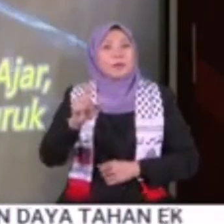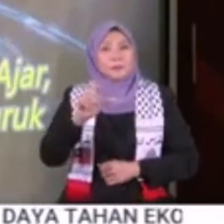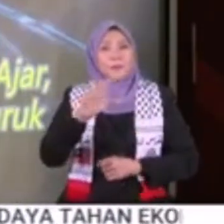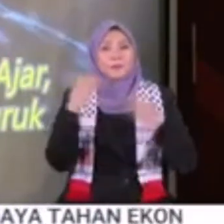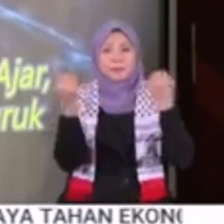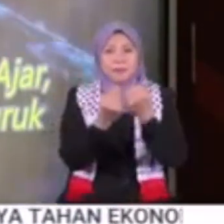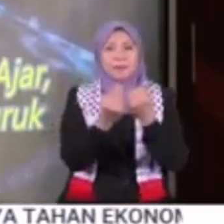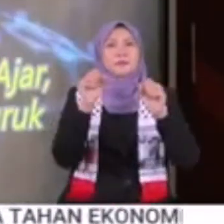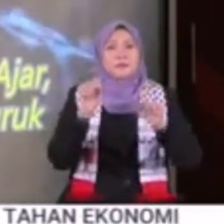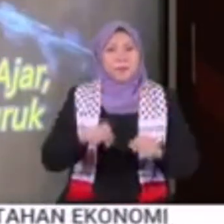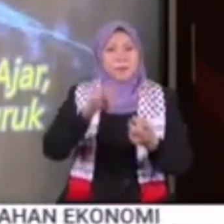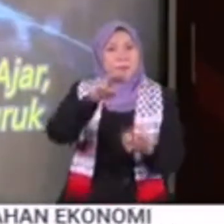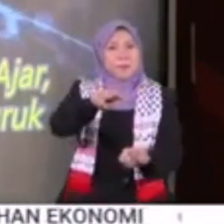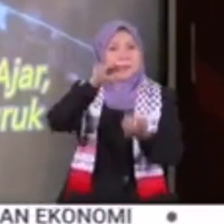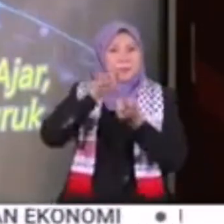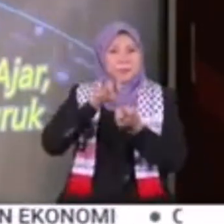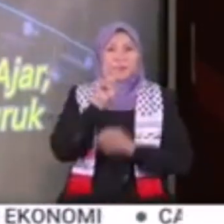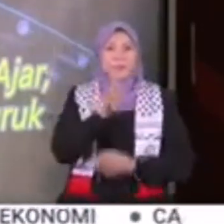masyarakat awam.